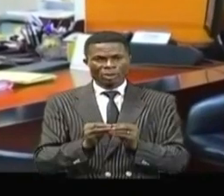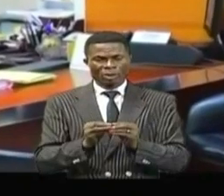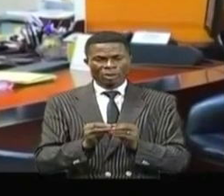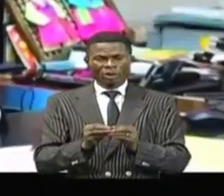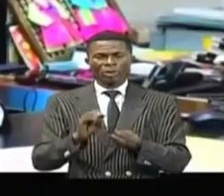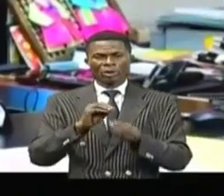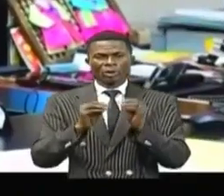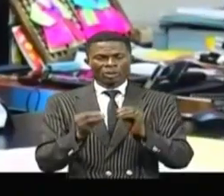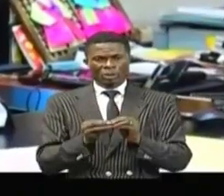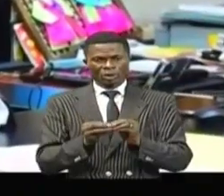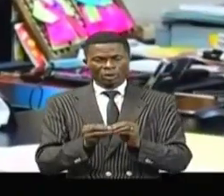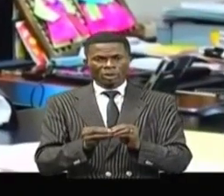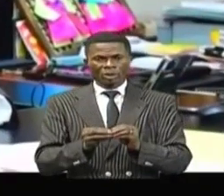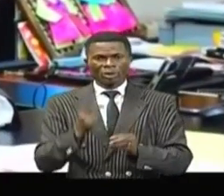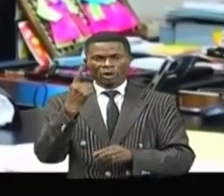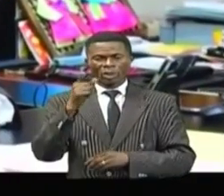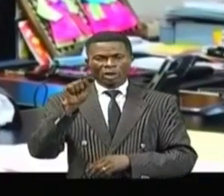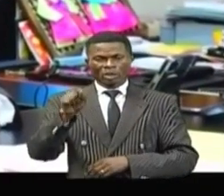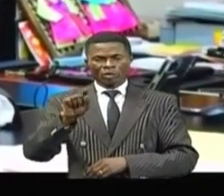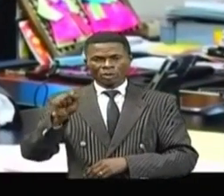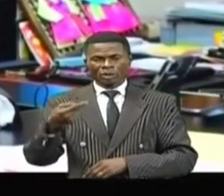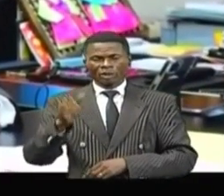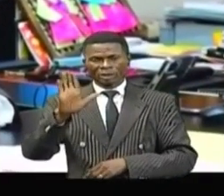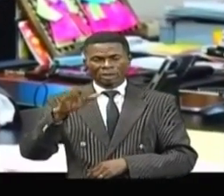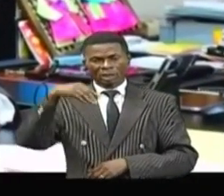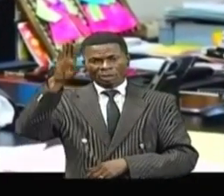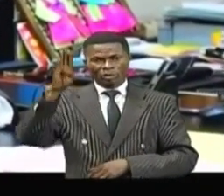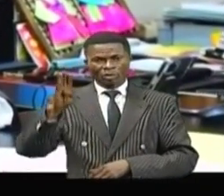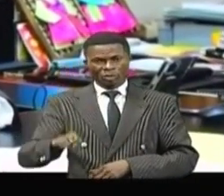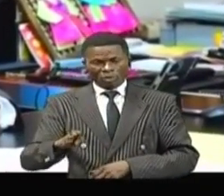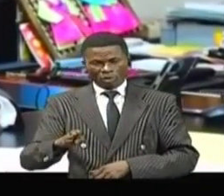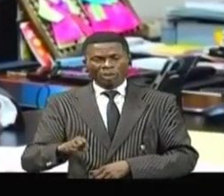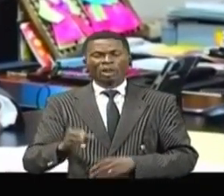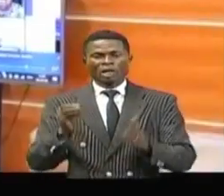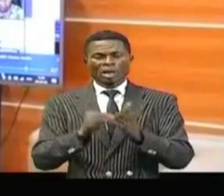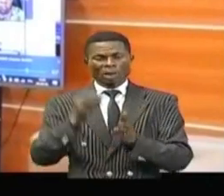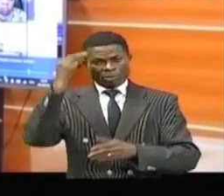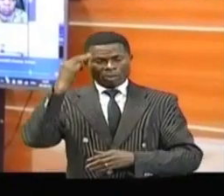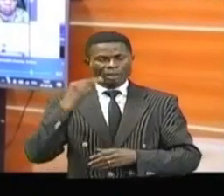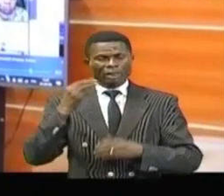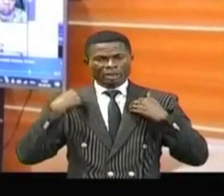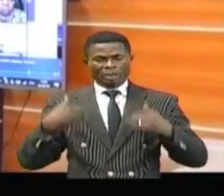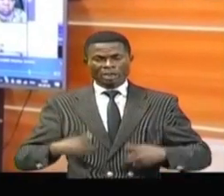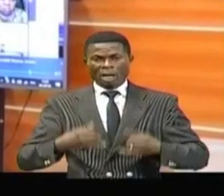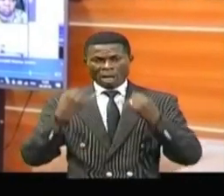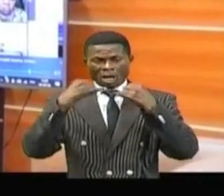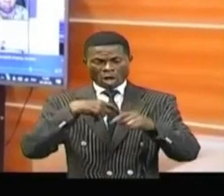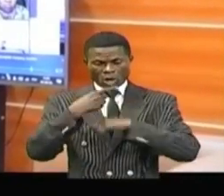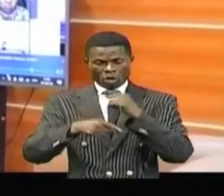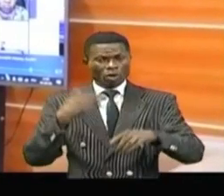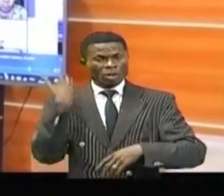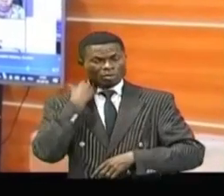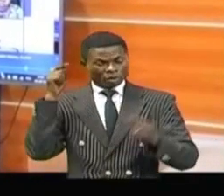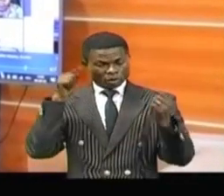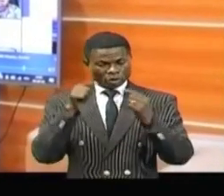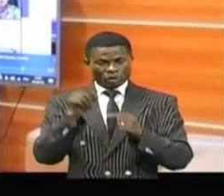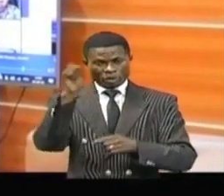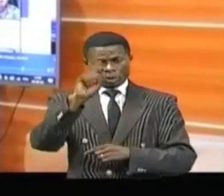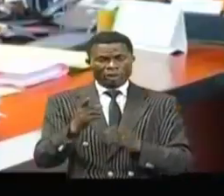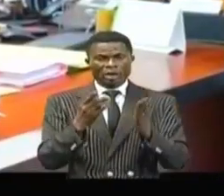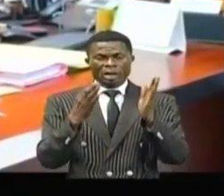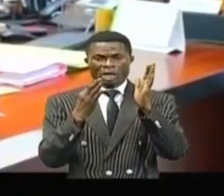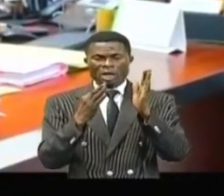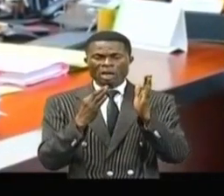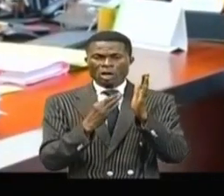létalité plafonné autour de 1,5%. Il a informé le Conseil que depuis les débuts de la pandémie jusqu'au 30 août